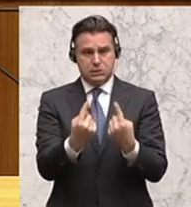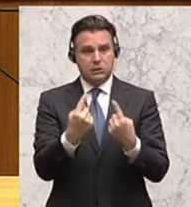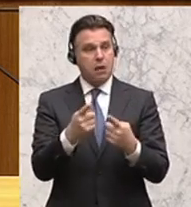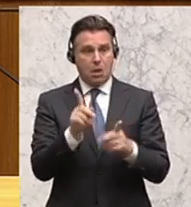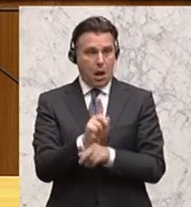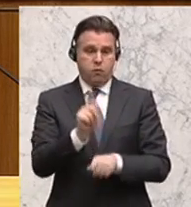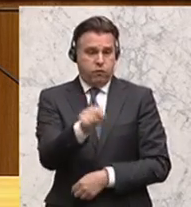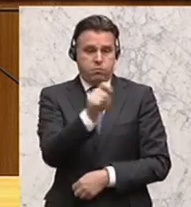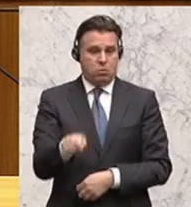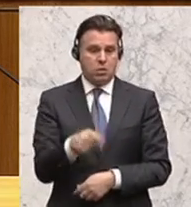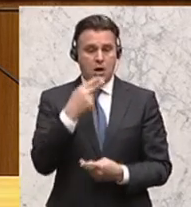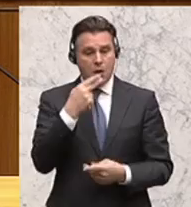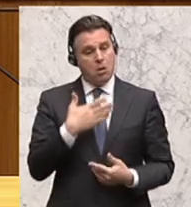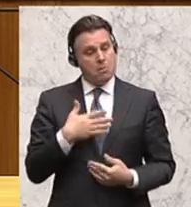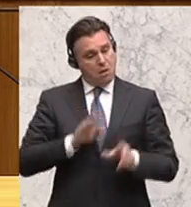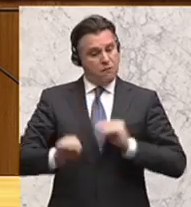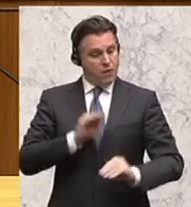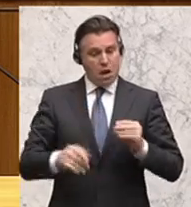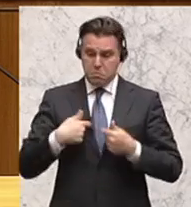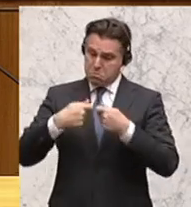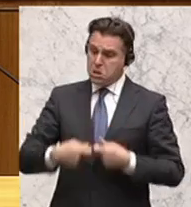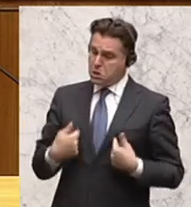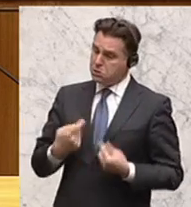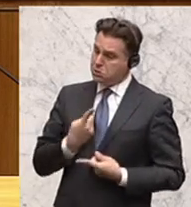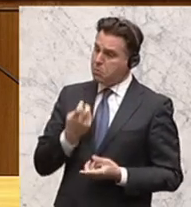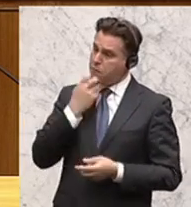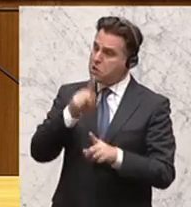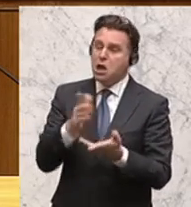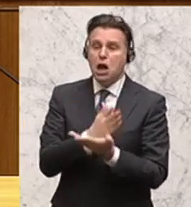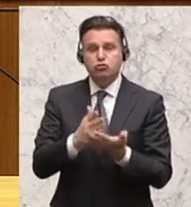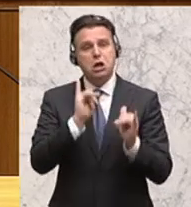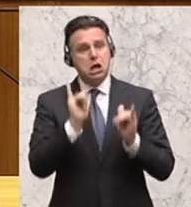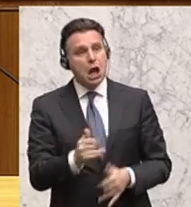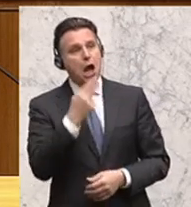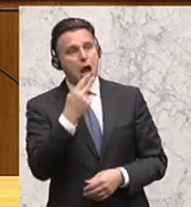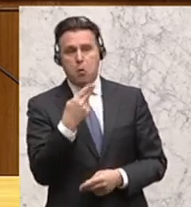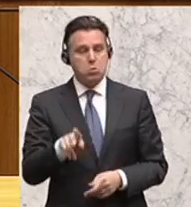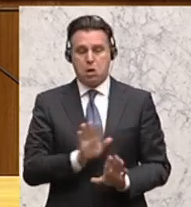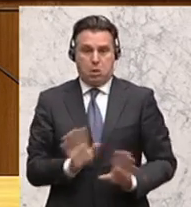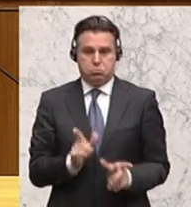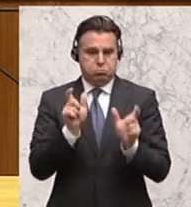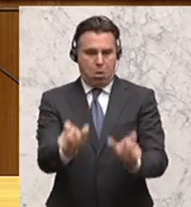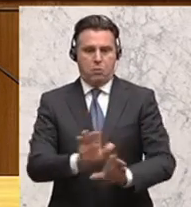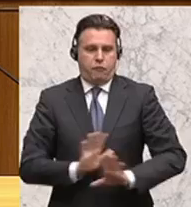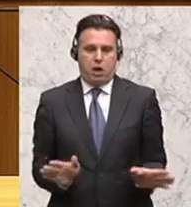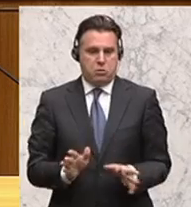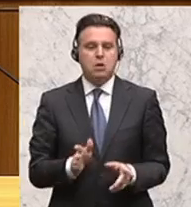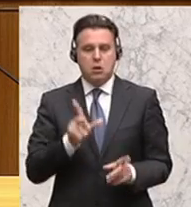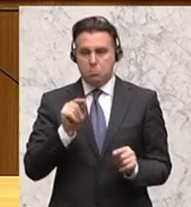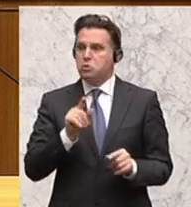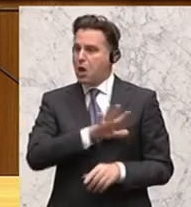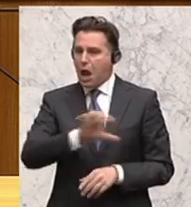nicht mehr die Möglichkeit, in ihrem Vereinslokal als Mitglieder eine Entscheidung zu treffen, ob sie rauchen dürfen oder nicht, sondern auch dort würde das